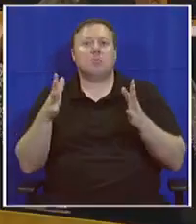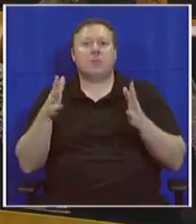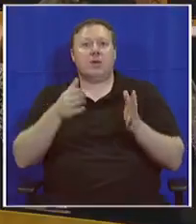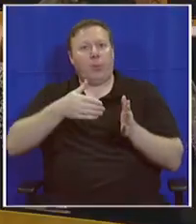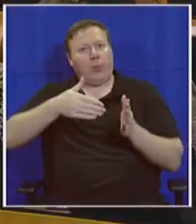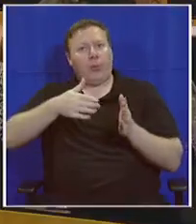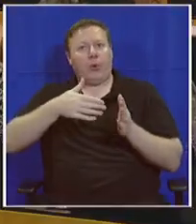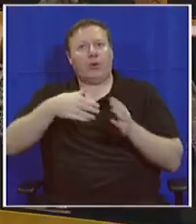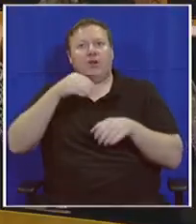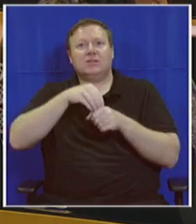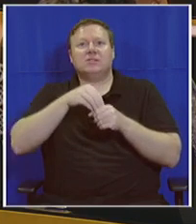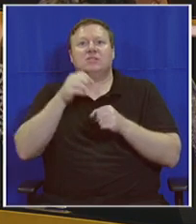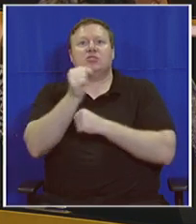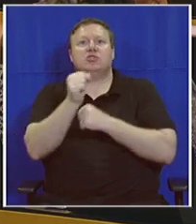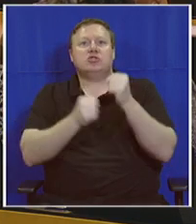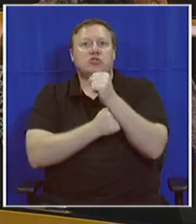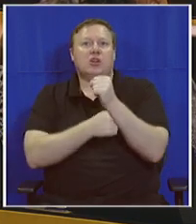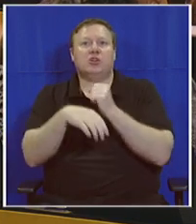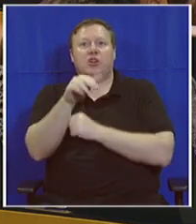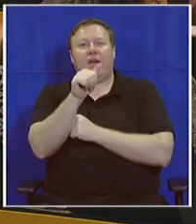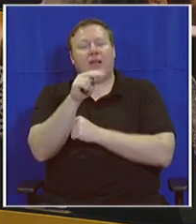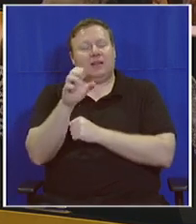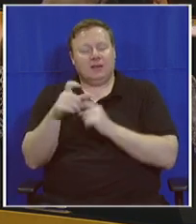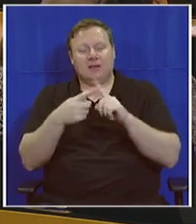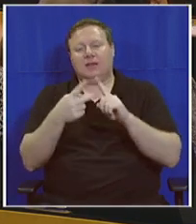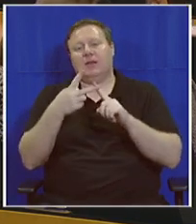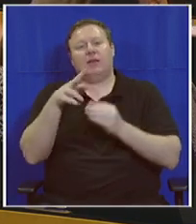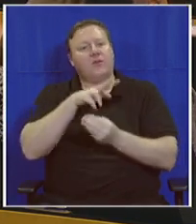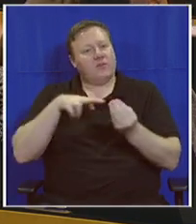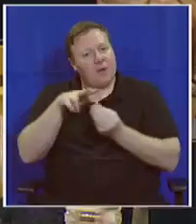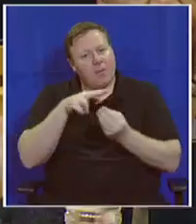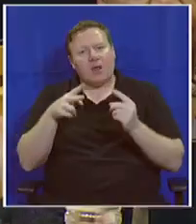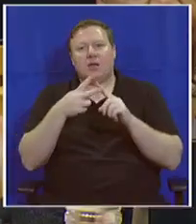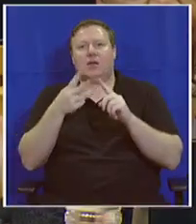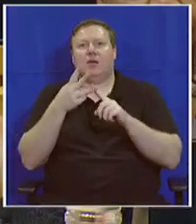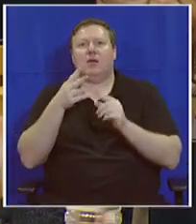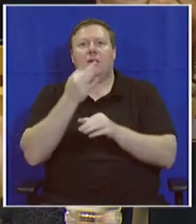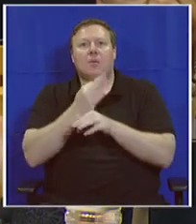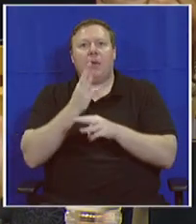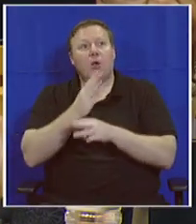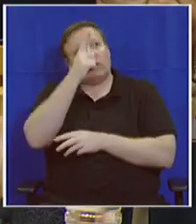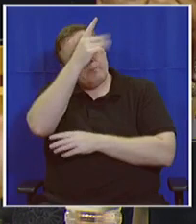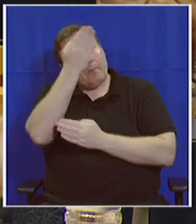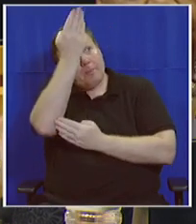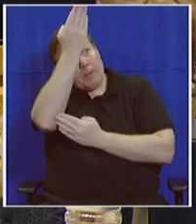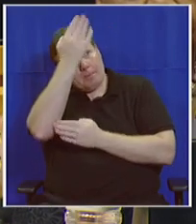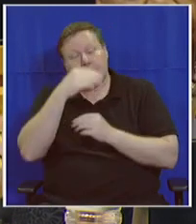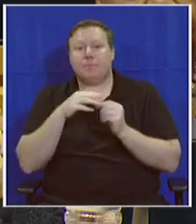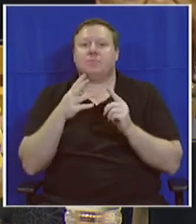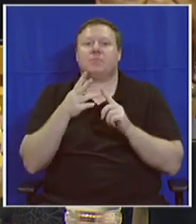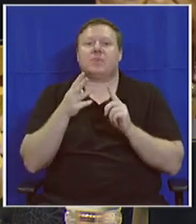wakhe izihlobo nezalamane nabazali bakhe abakhoyo apha umama uManzuza odade wabo kunye nabantwana